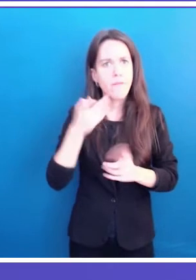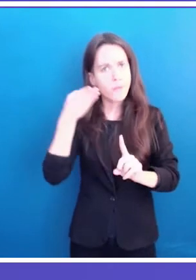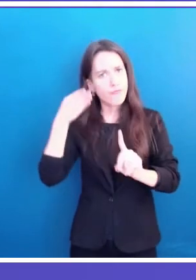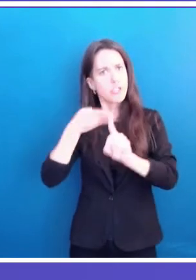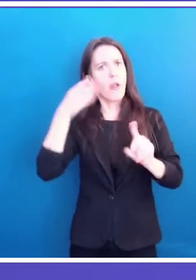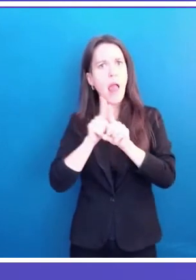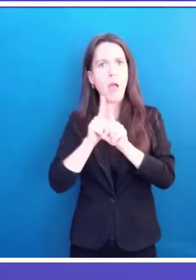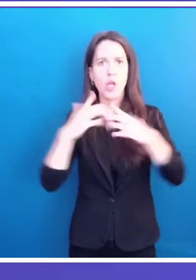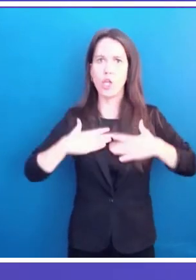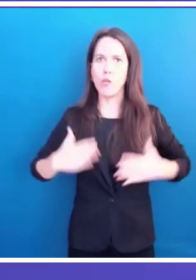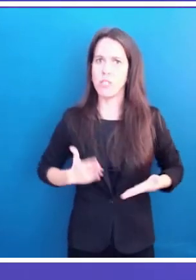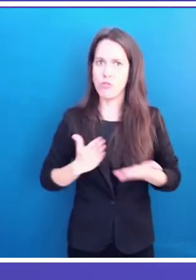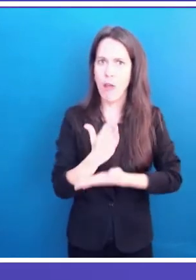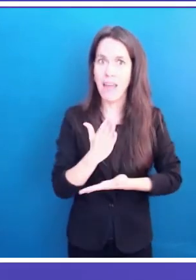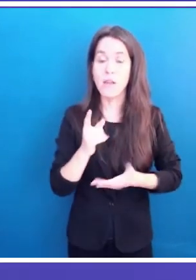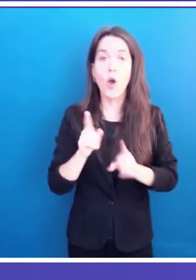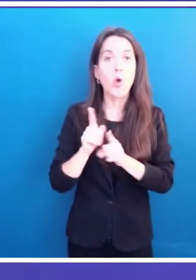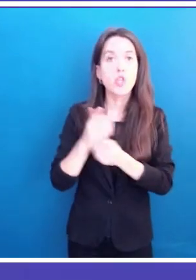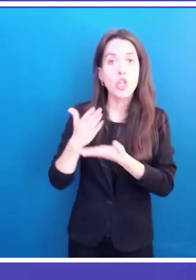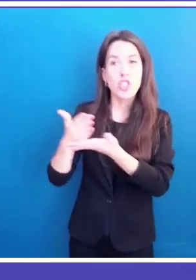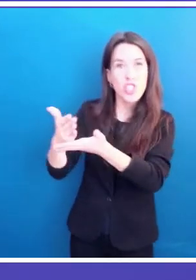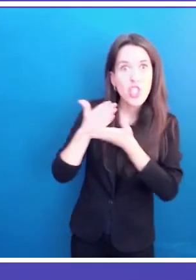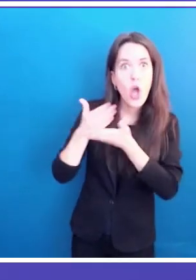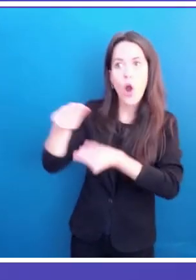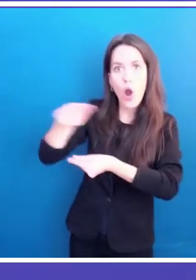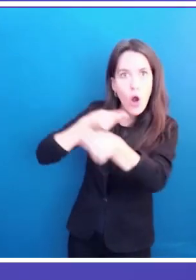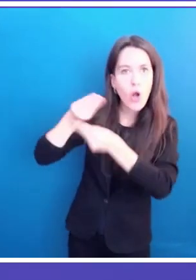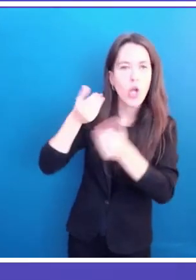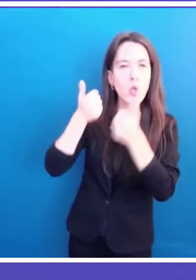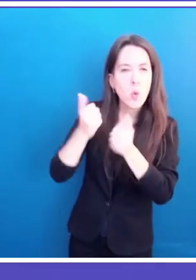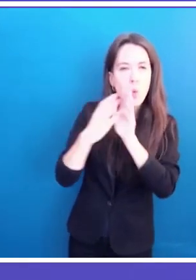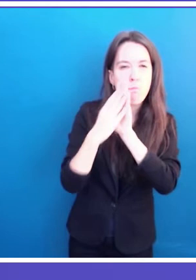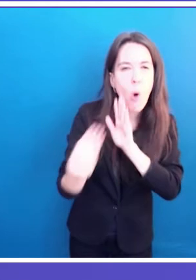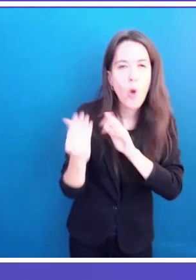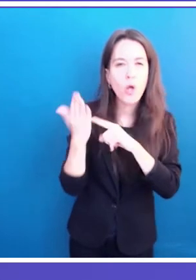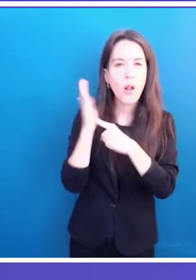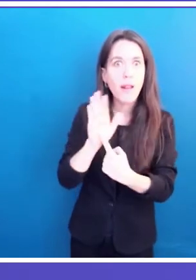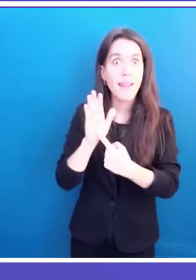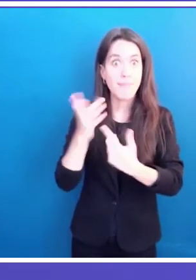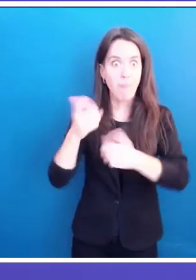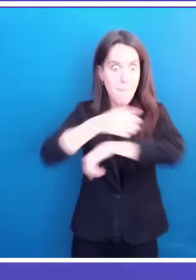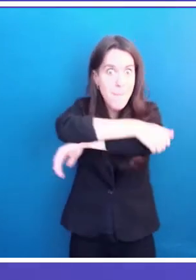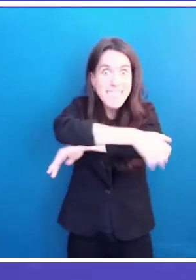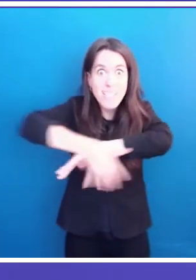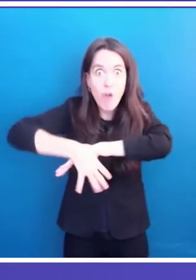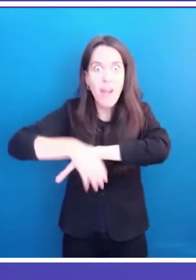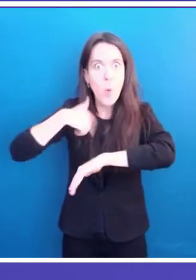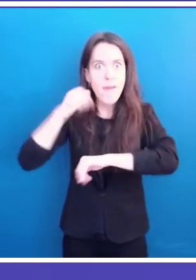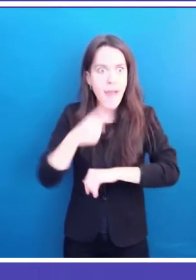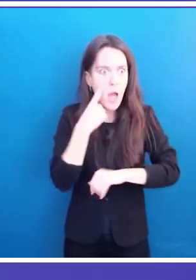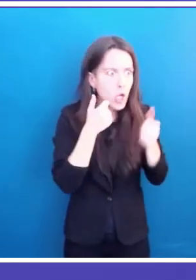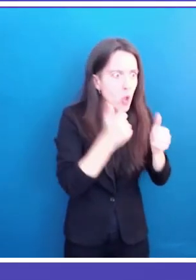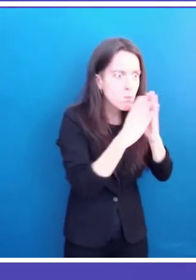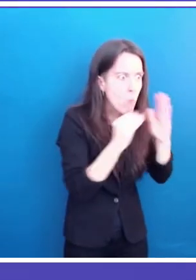أفضل الممارسات كما نفعل اليوم، هذه الممارسات التي حصلت في حوض المتوسط. طبعا نحن هنا لا نتكلم